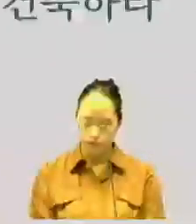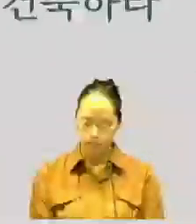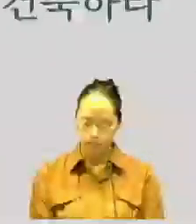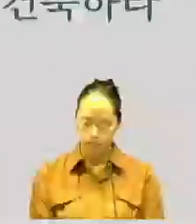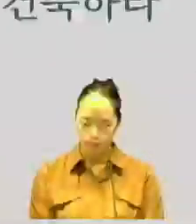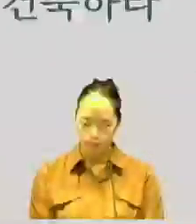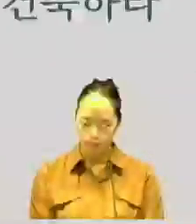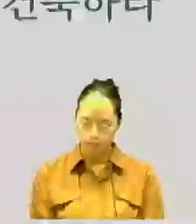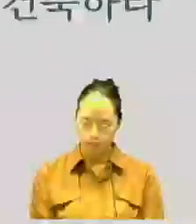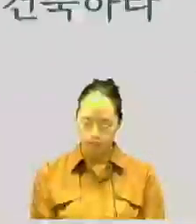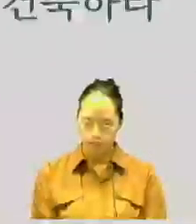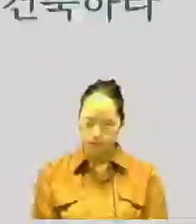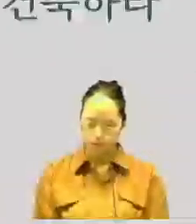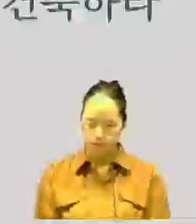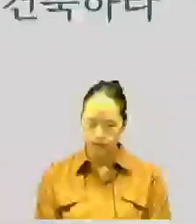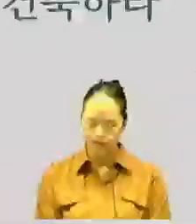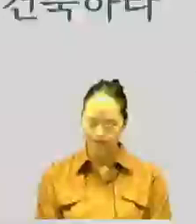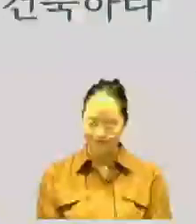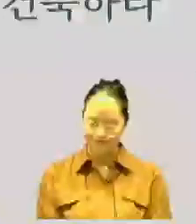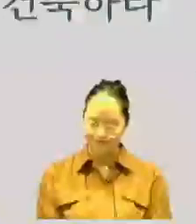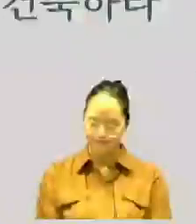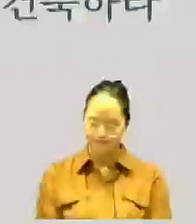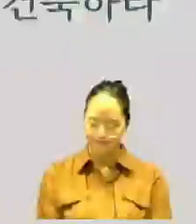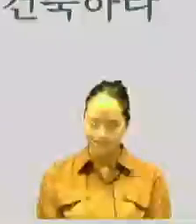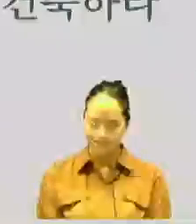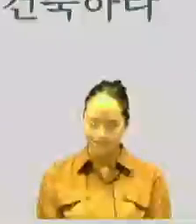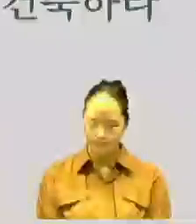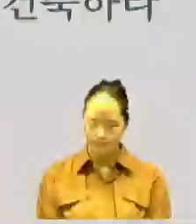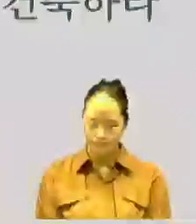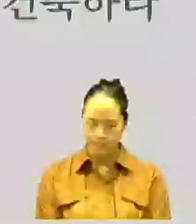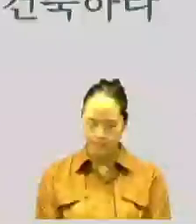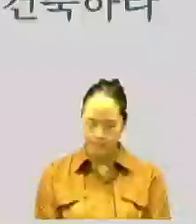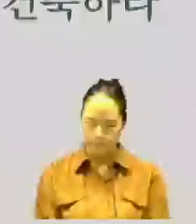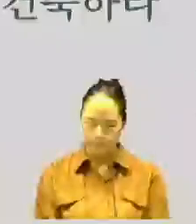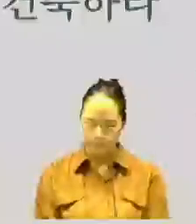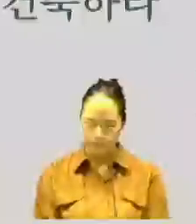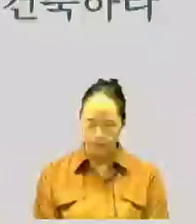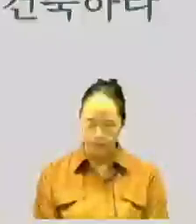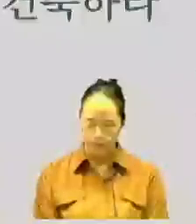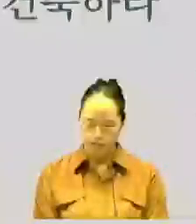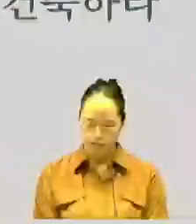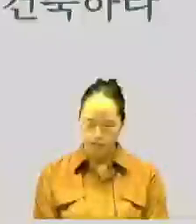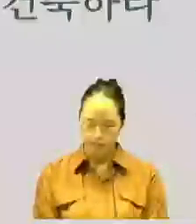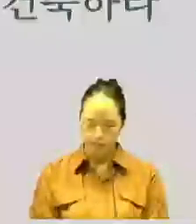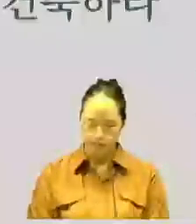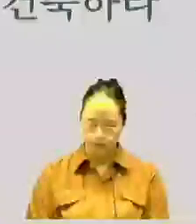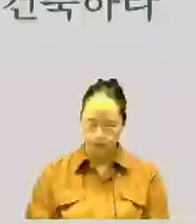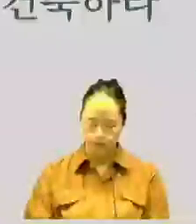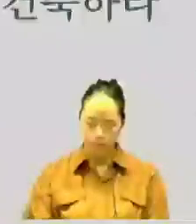把犹太人呢真的把他们调回了本国的这个历史事件。